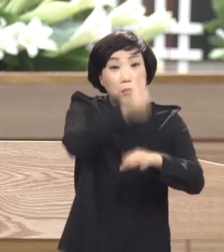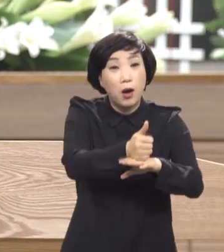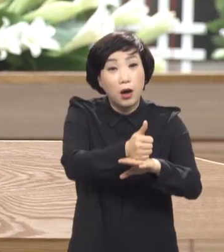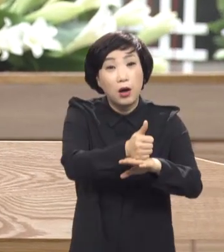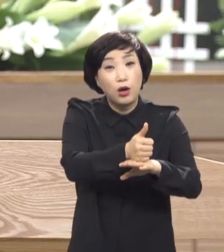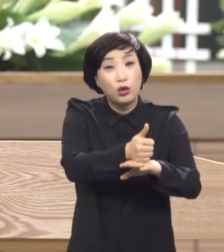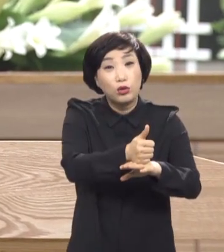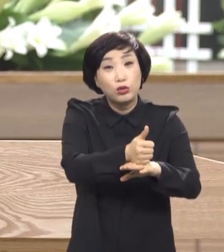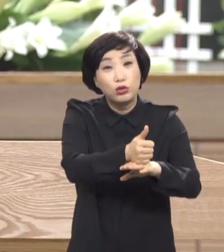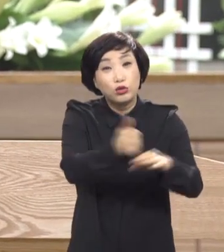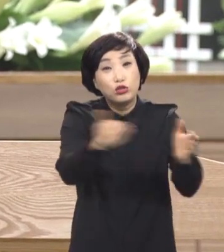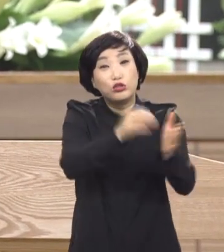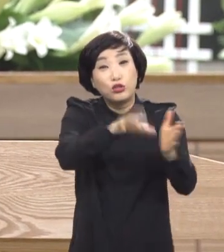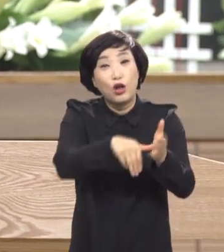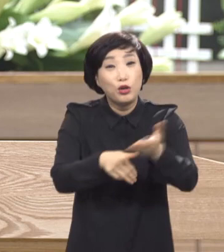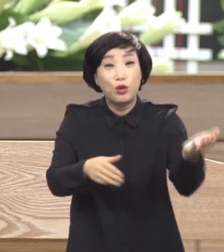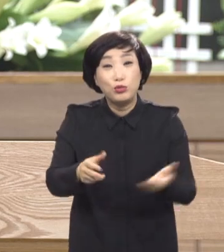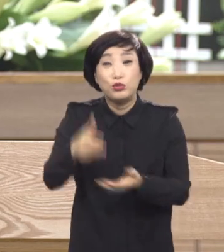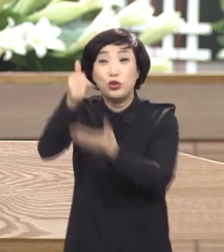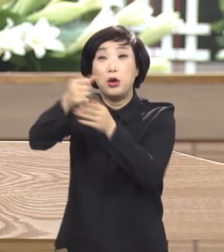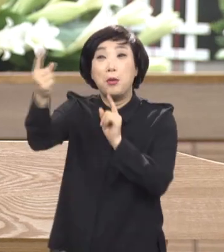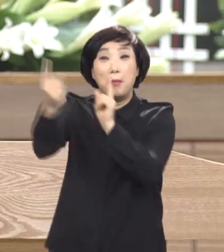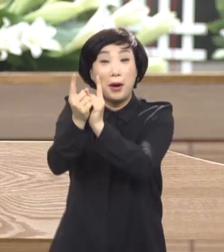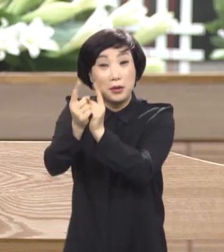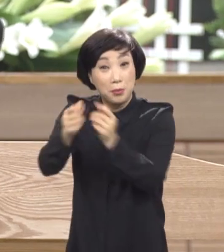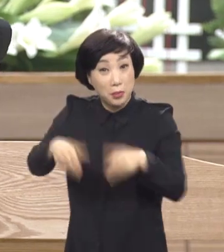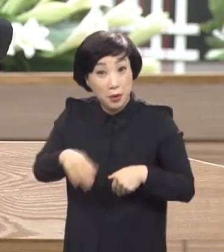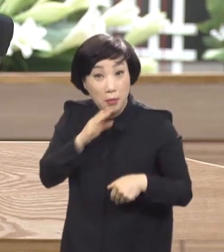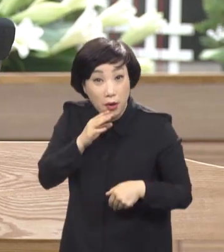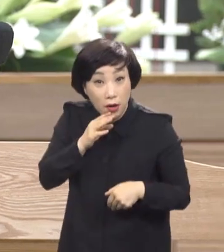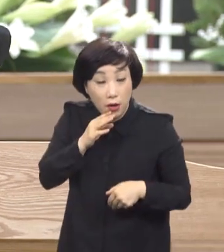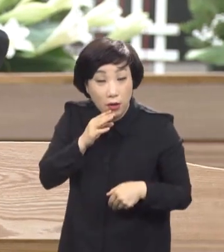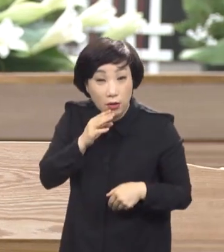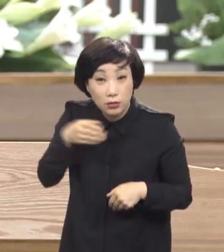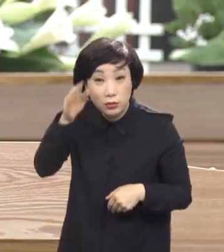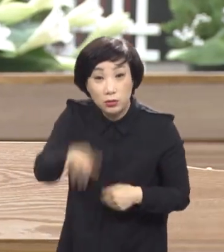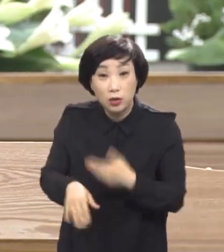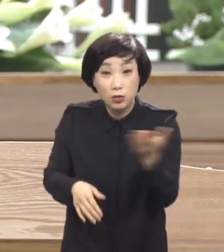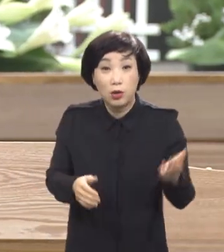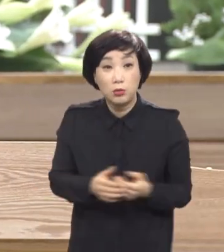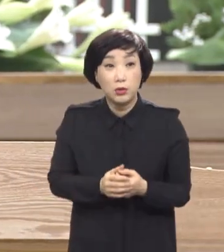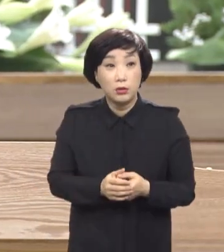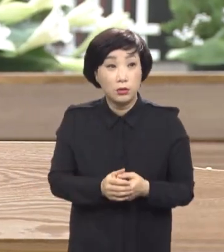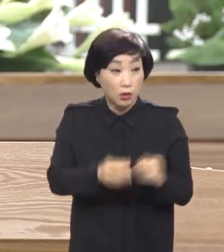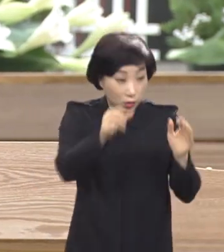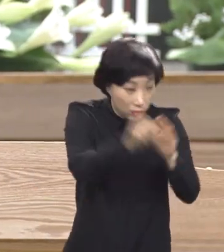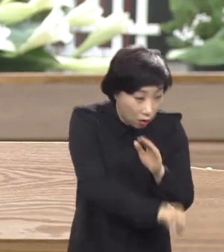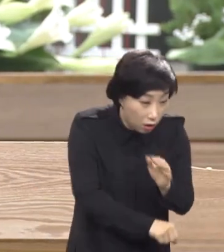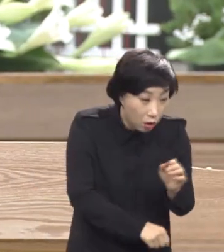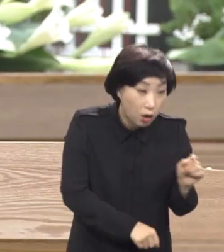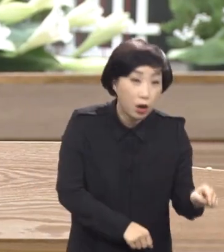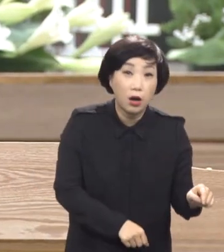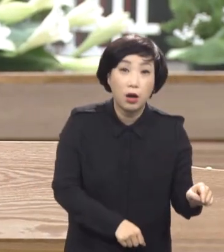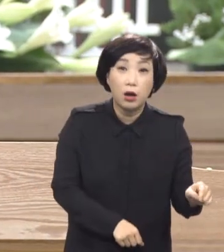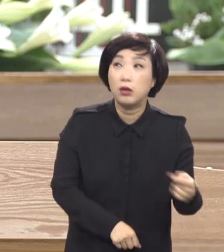됐어 공중에서 주님 만나 그런데 낙제생이 있다면